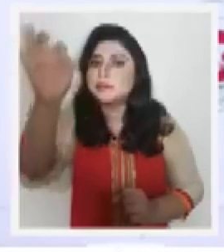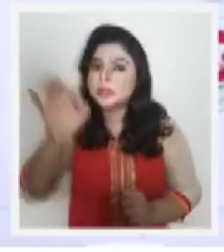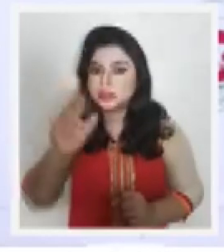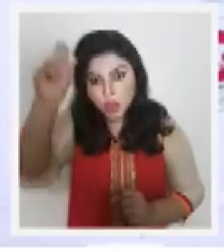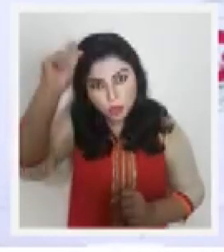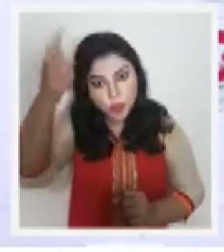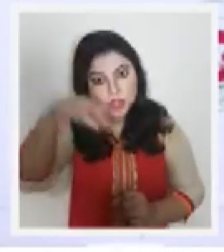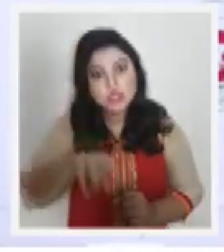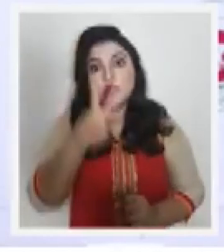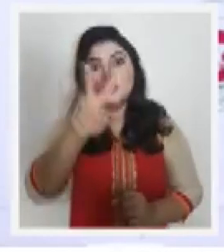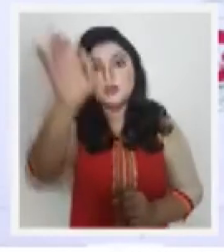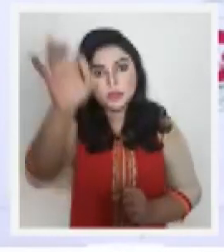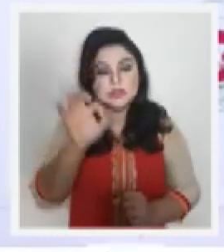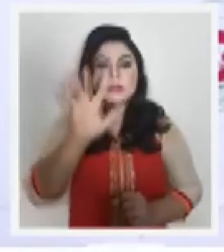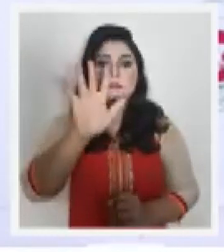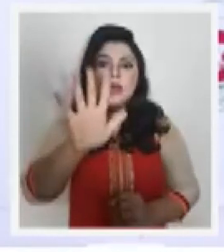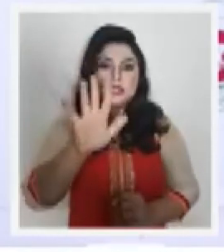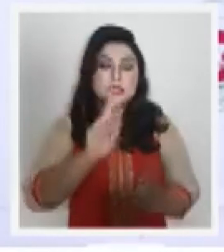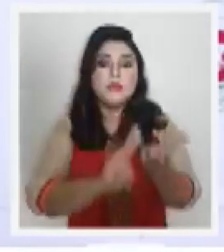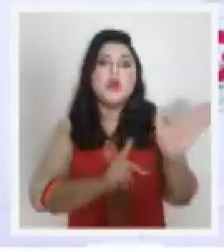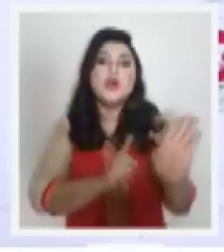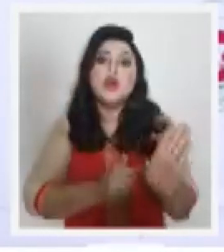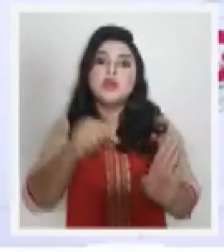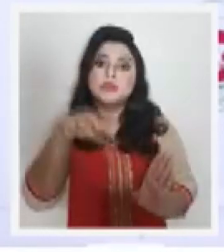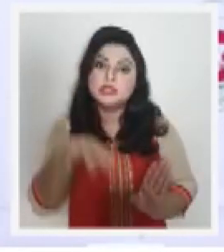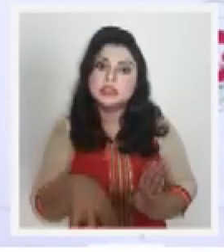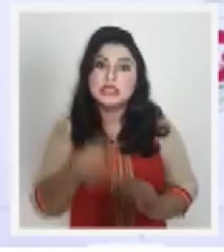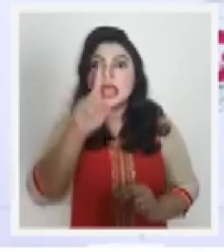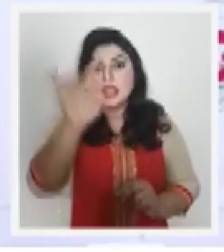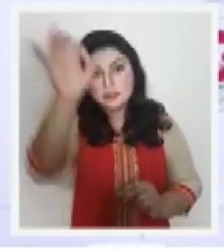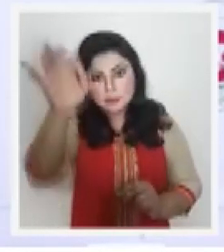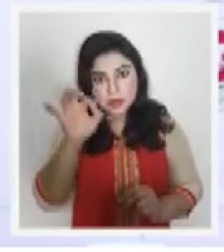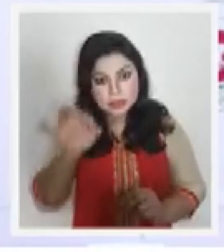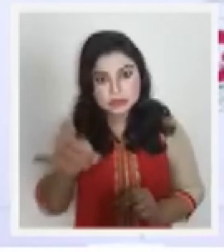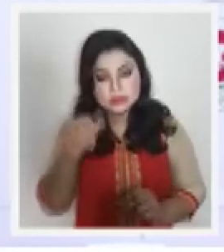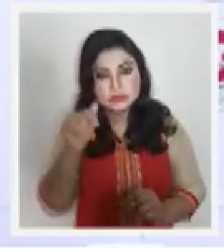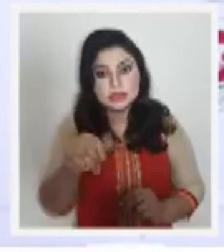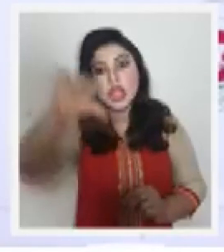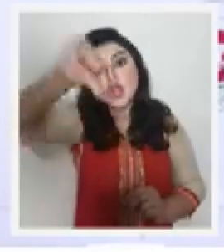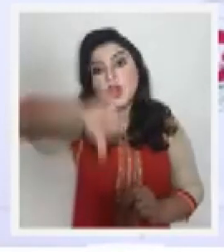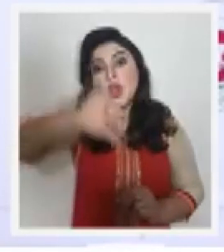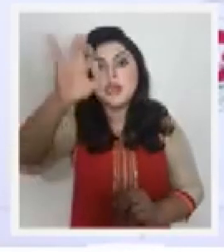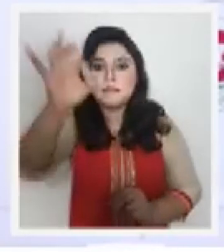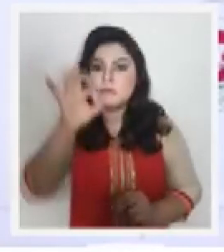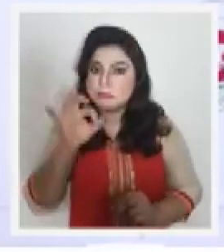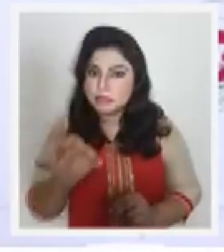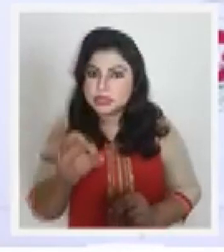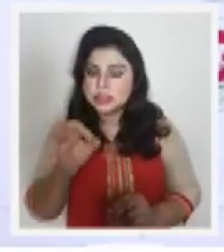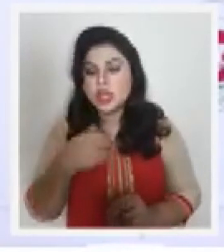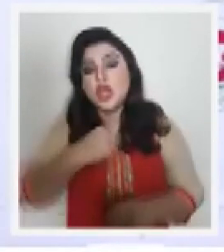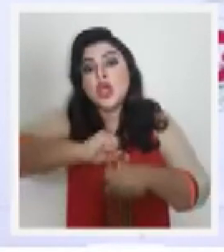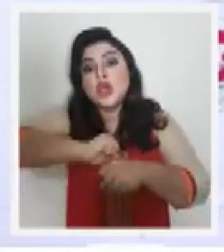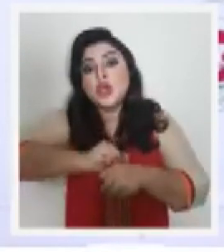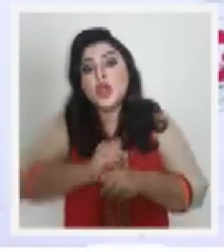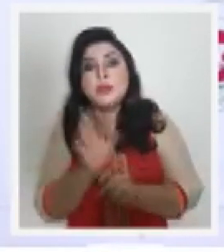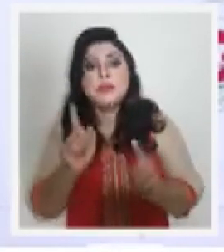5.1%, সিলেট 3.2%, রংপুর 2.7%, বরিশাল 2.5% এবং ময়মনসিংহ